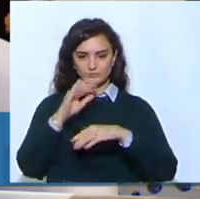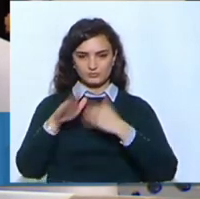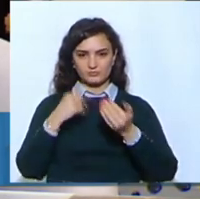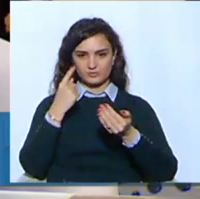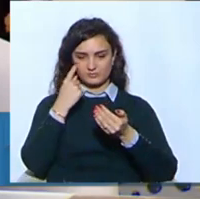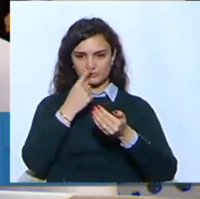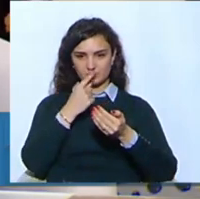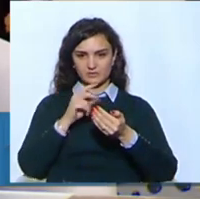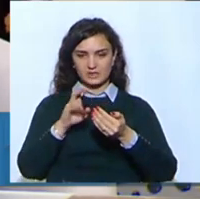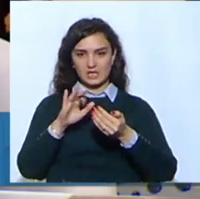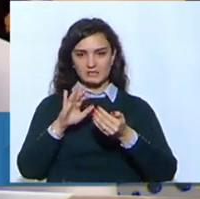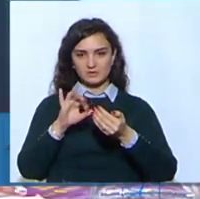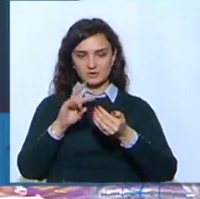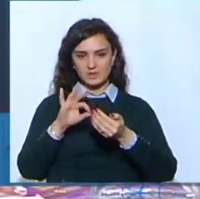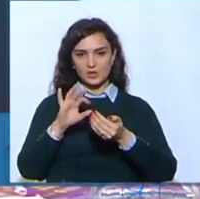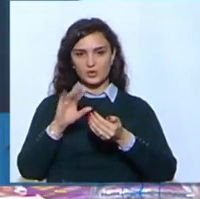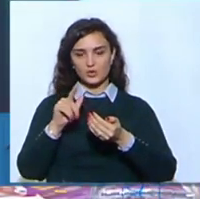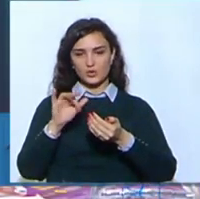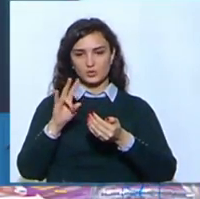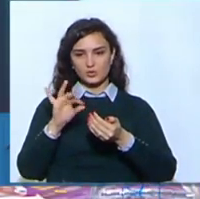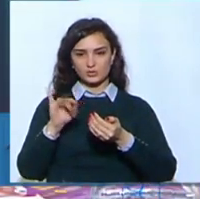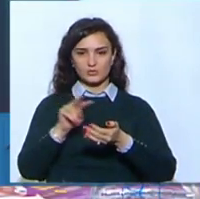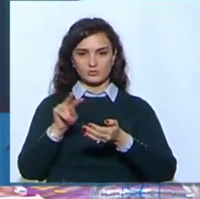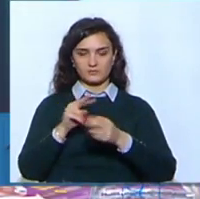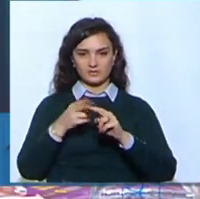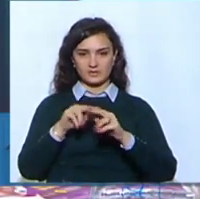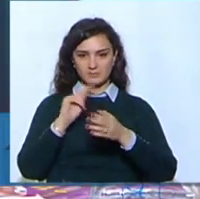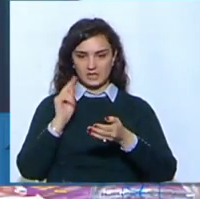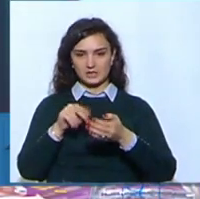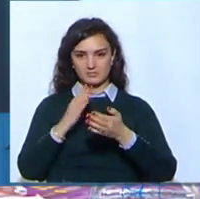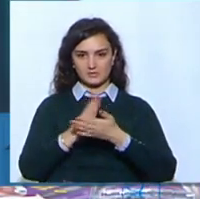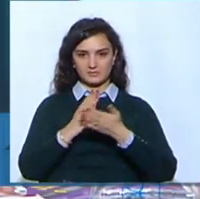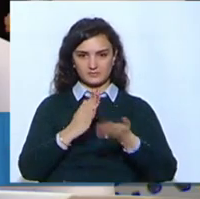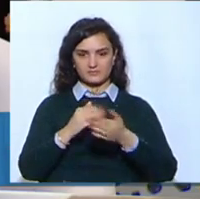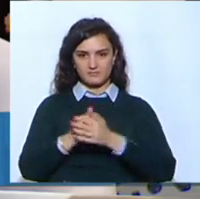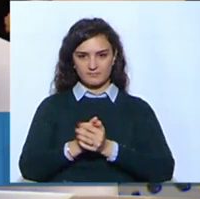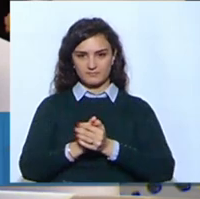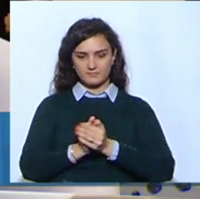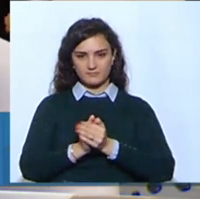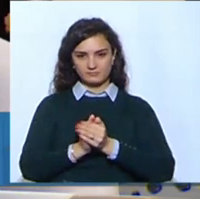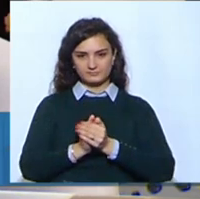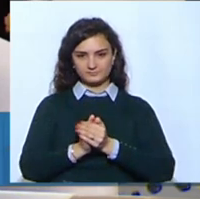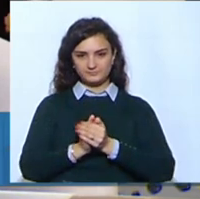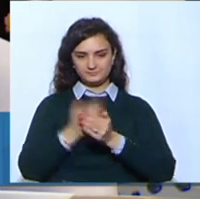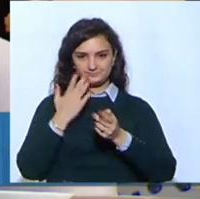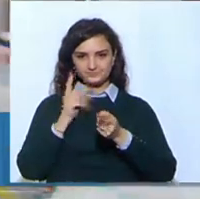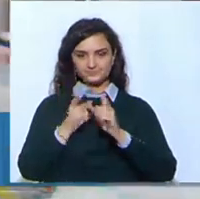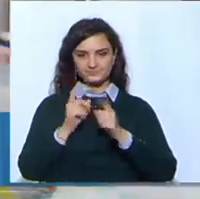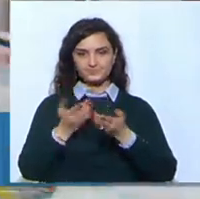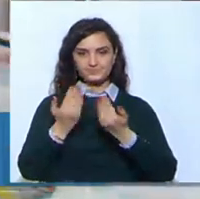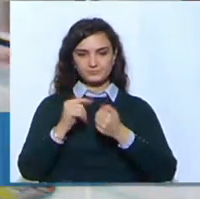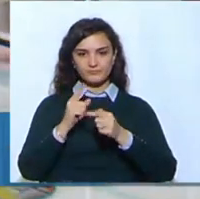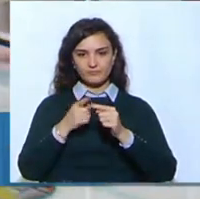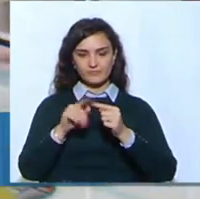პერიოდში. ქლამიდიას და გონორიას სწორედ ორივე აი ეს ბრალდება წაიყენება, ესე რომ ვთქვათ. ანუ რეალურად გამოდის, რომ